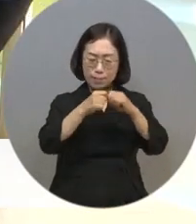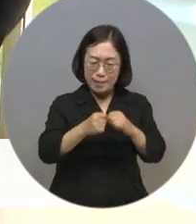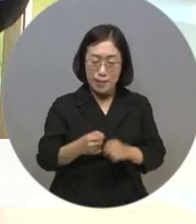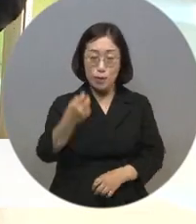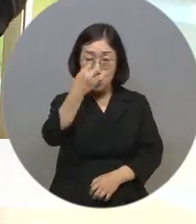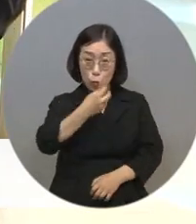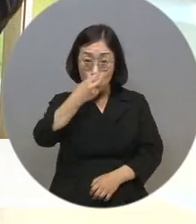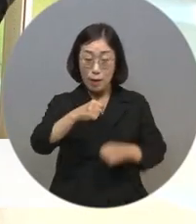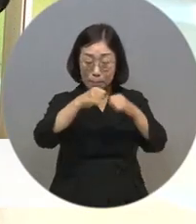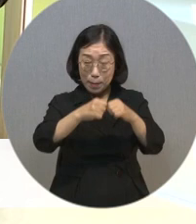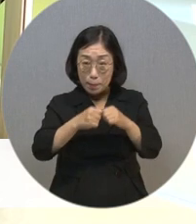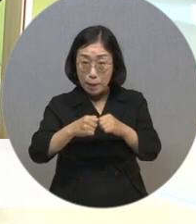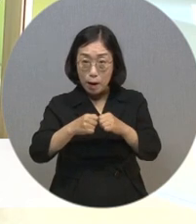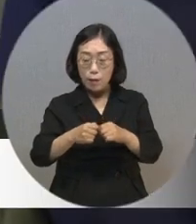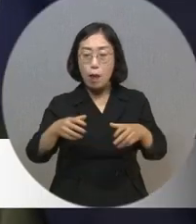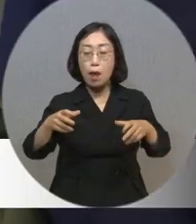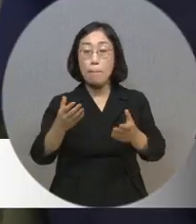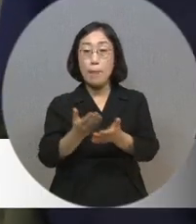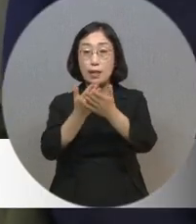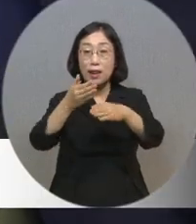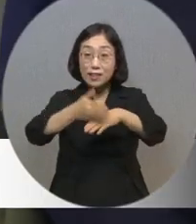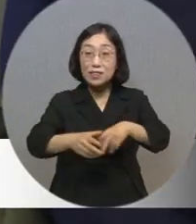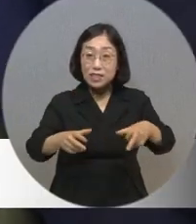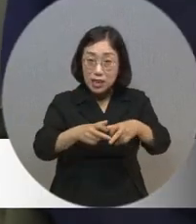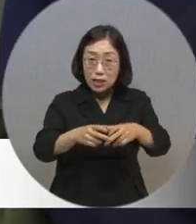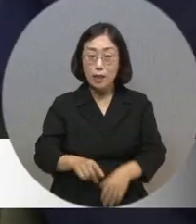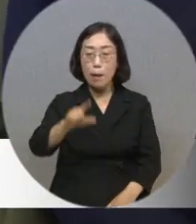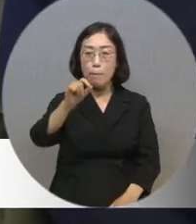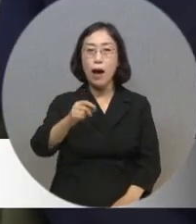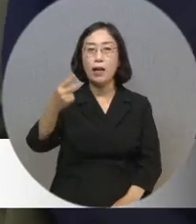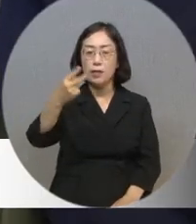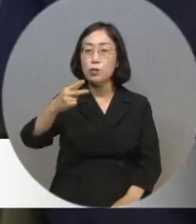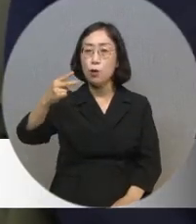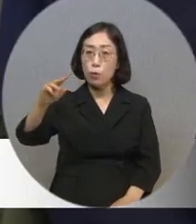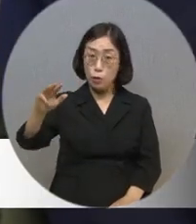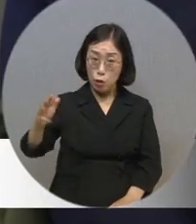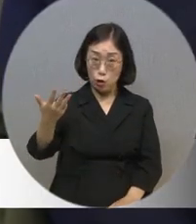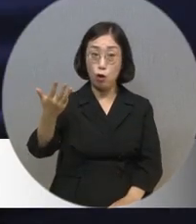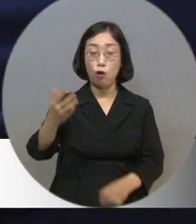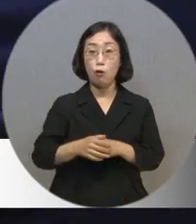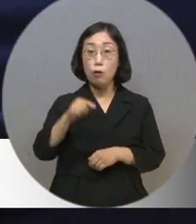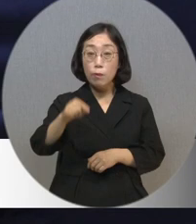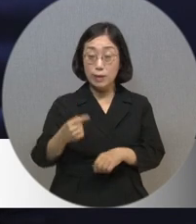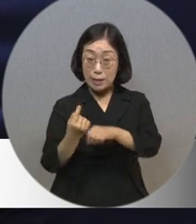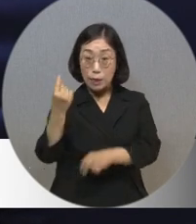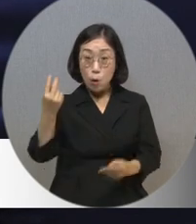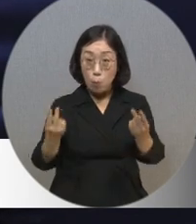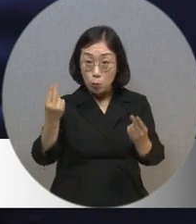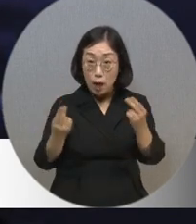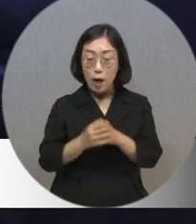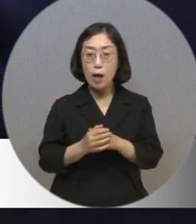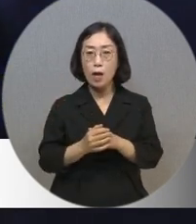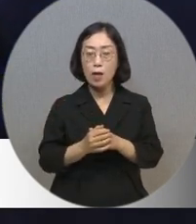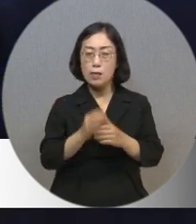대상자에서 발달 장애인은 총 12,7 명이었습니다이는 지난해 기준 등록된 발달